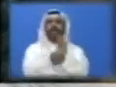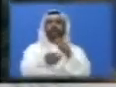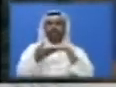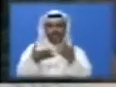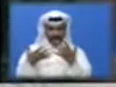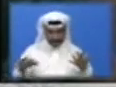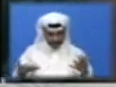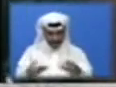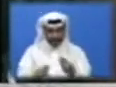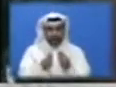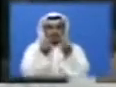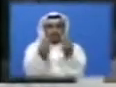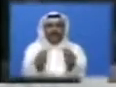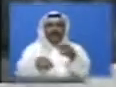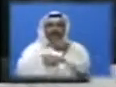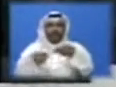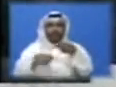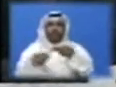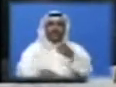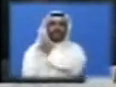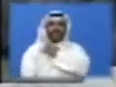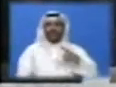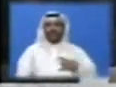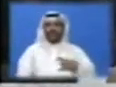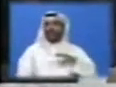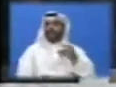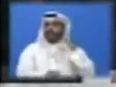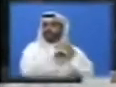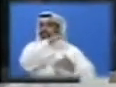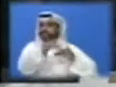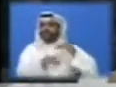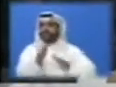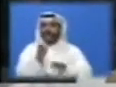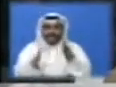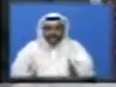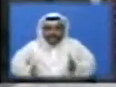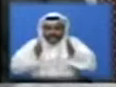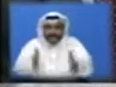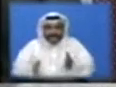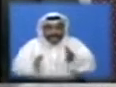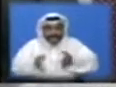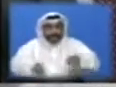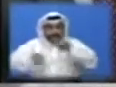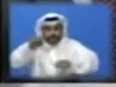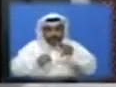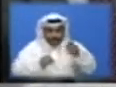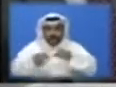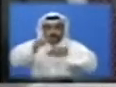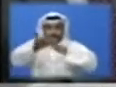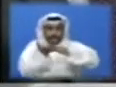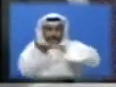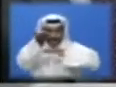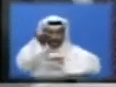الميسرة التي منحتها دولة الكويت لصربيا في مجال تطوير شبكة سكة الحديد وشبكة الصرف